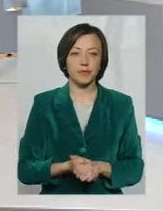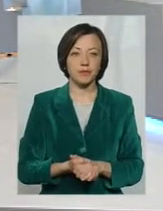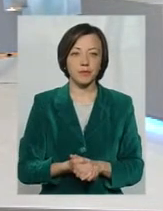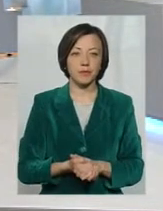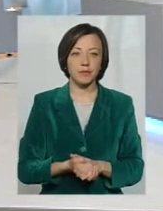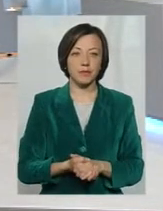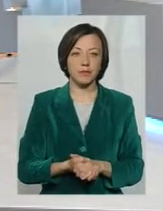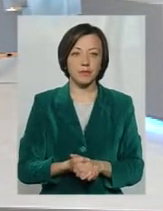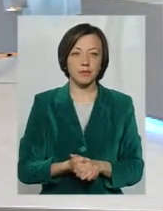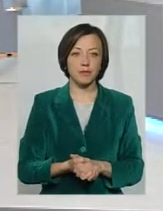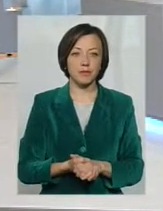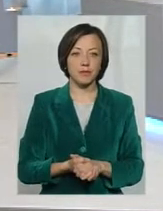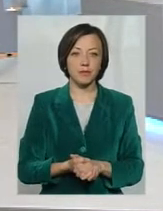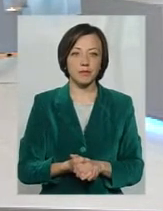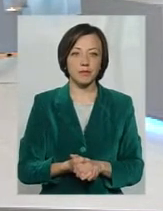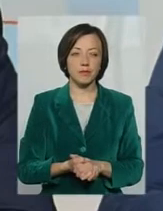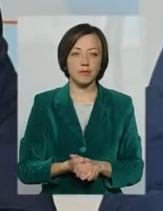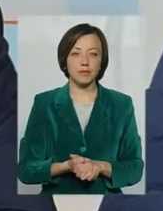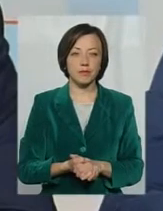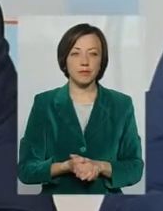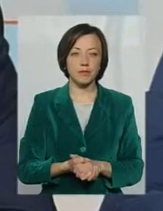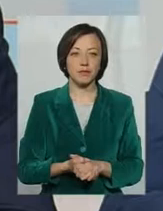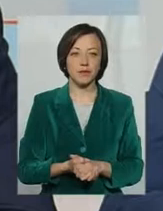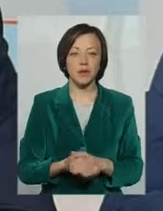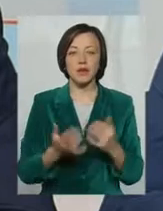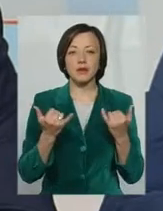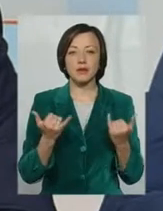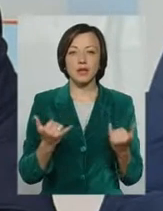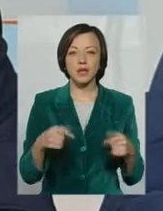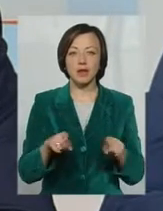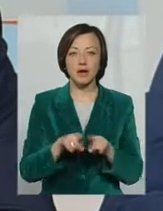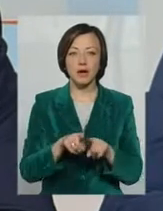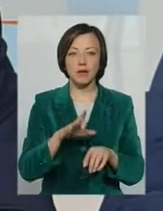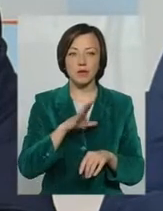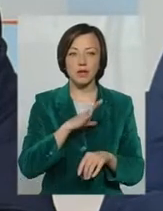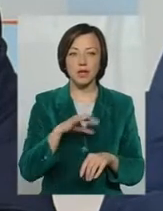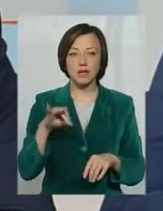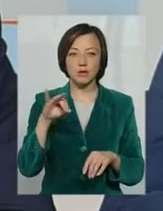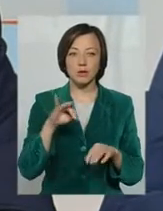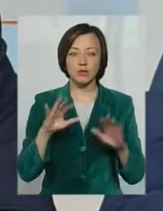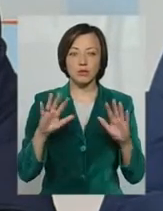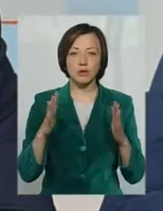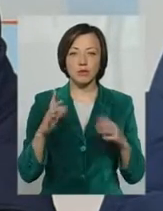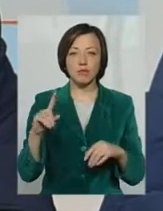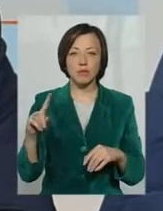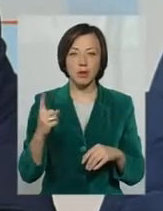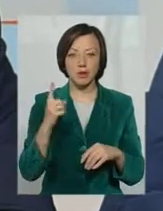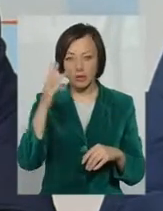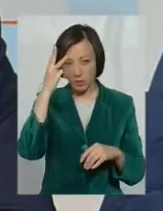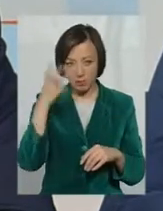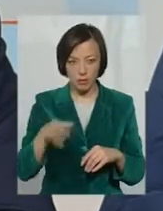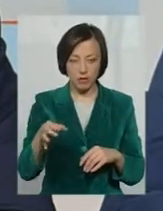самоврядування, наприклад, сьогодні була така історична подія у нашої країни, Україна. На рахунок вперше на Хмельниччині